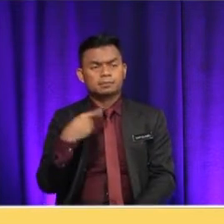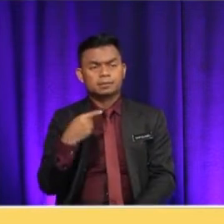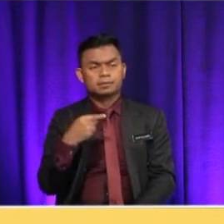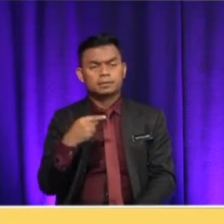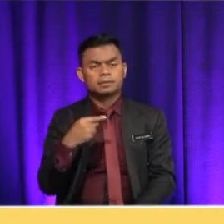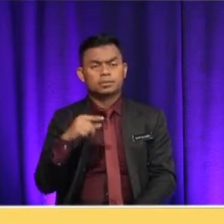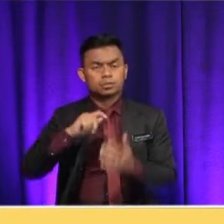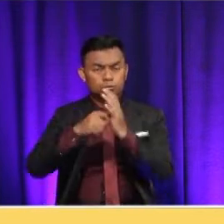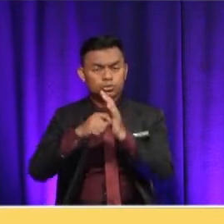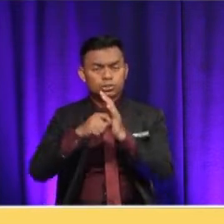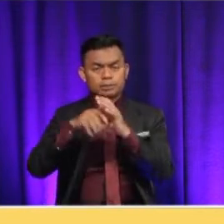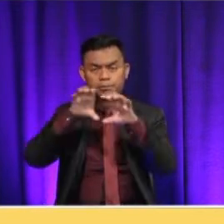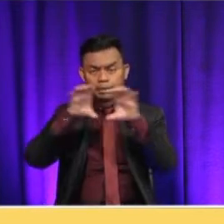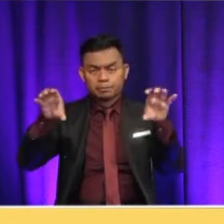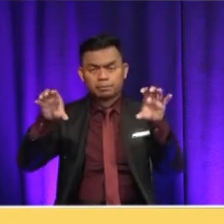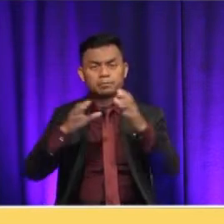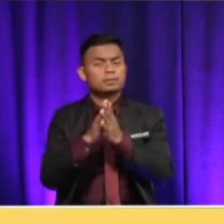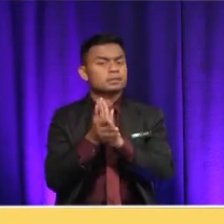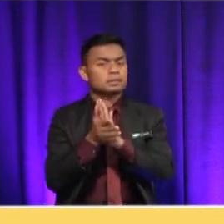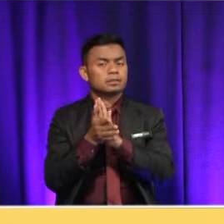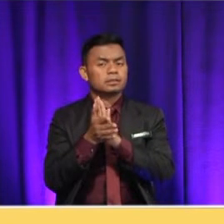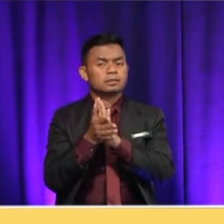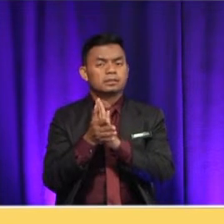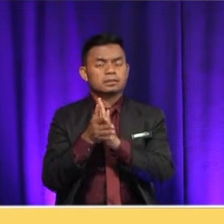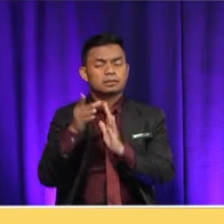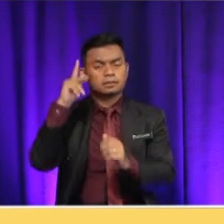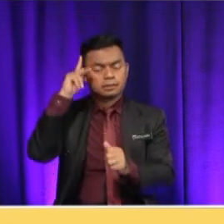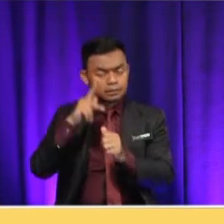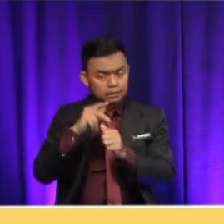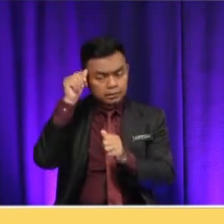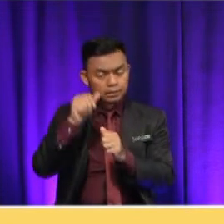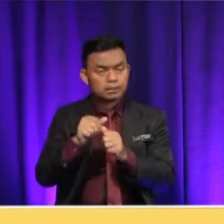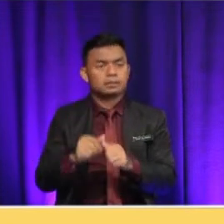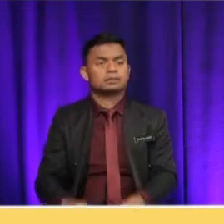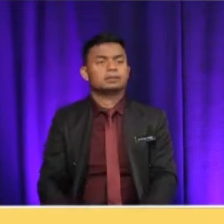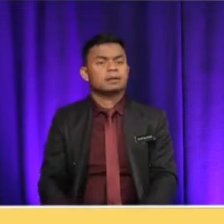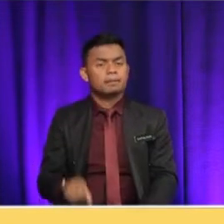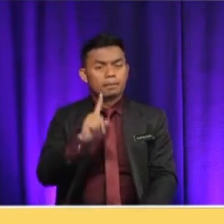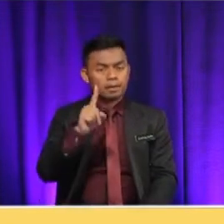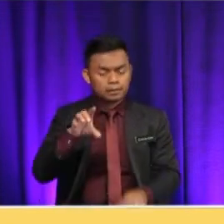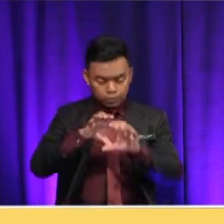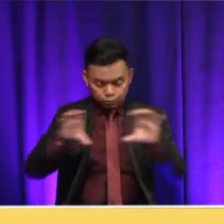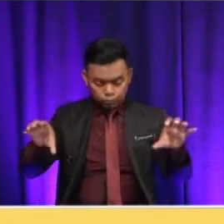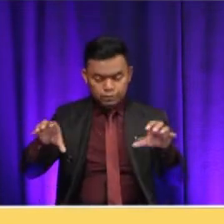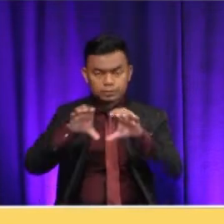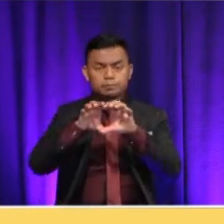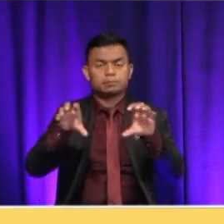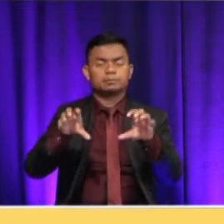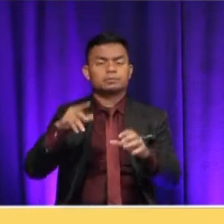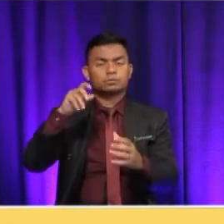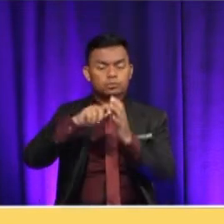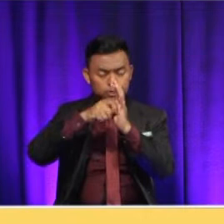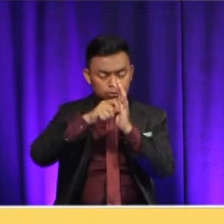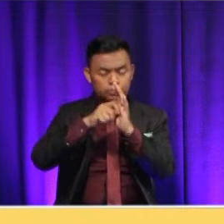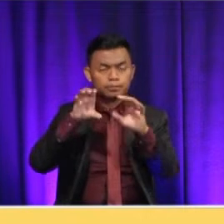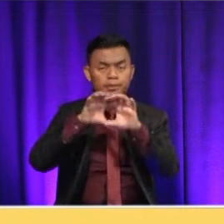tahu hafal simbol cikgu kata tadi. So kat mana kunci pipe kat sini? So kunci pipe dia tahu yang bentuk macam ribbon ni ha. So